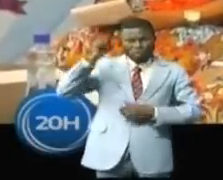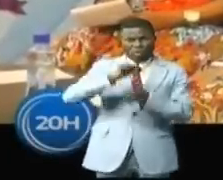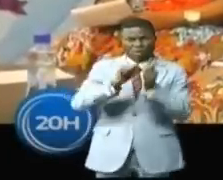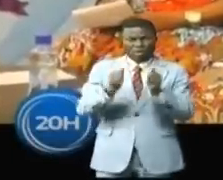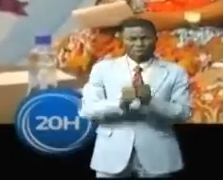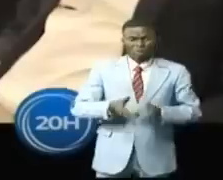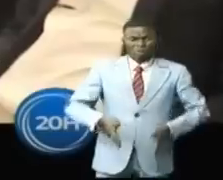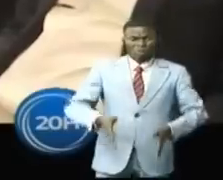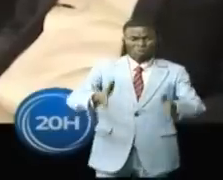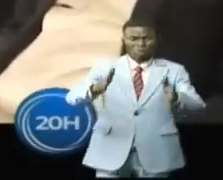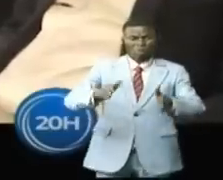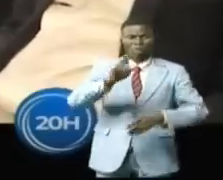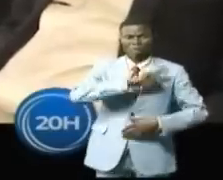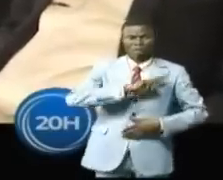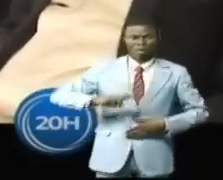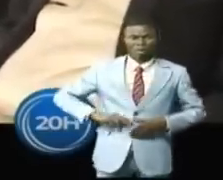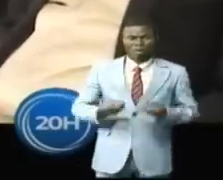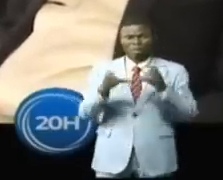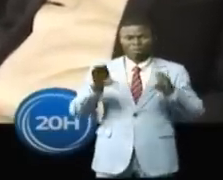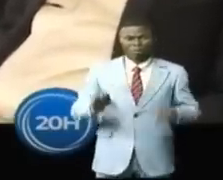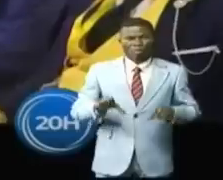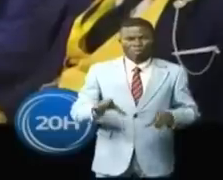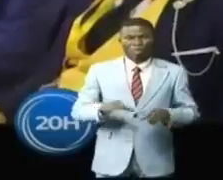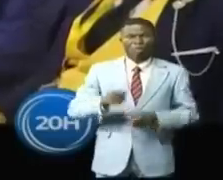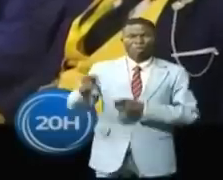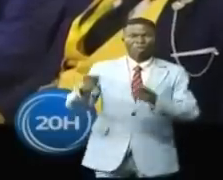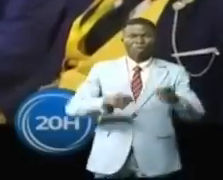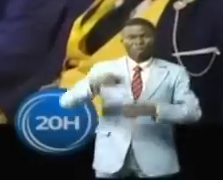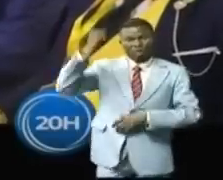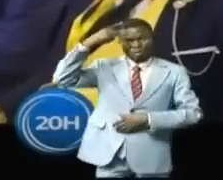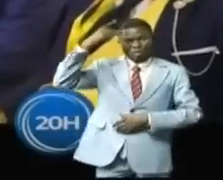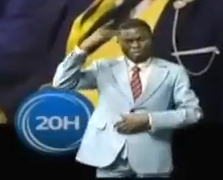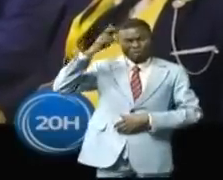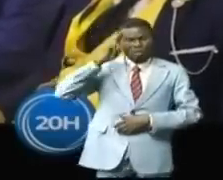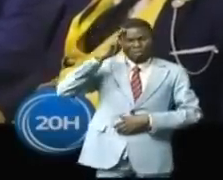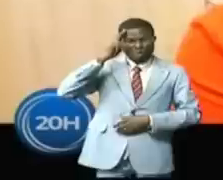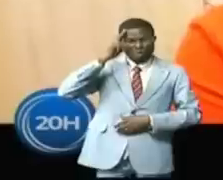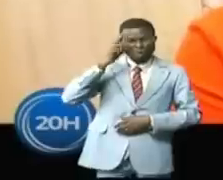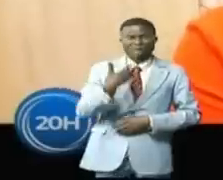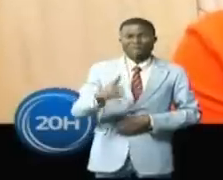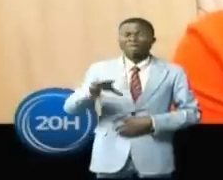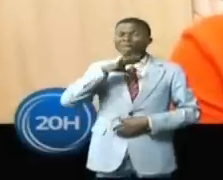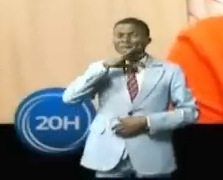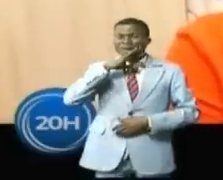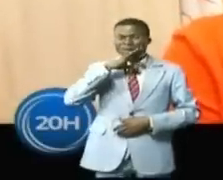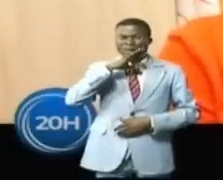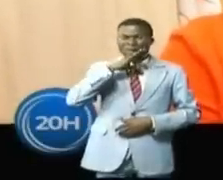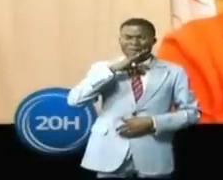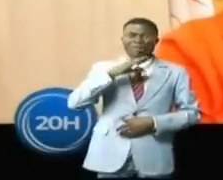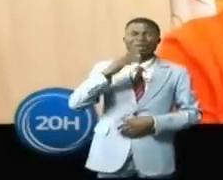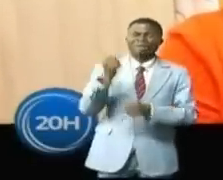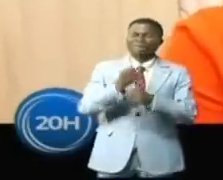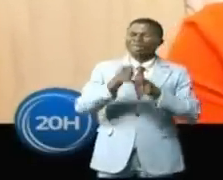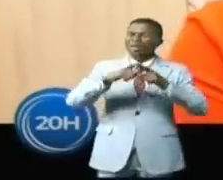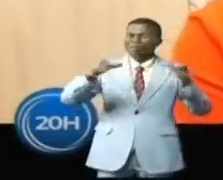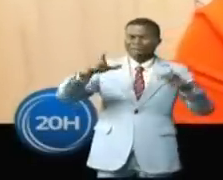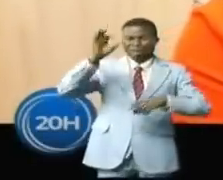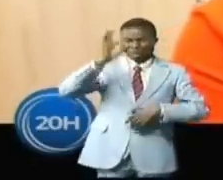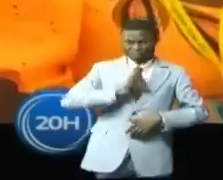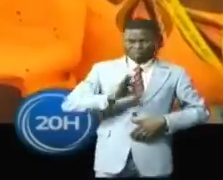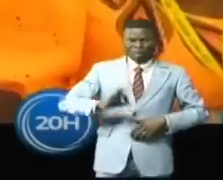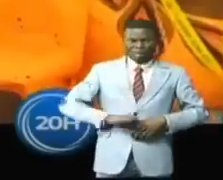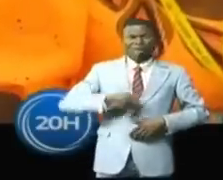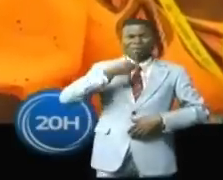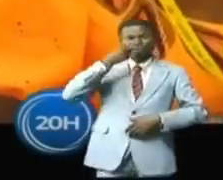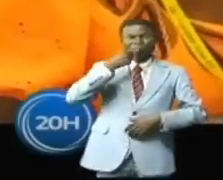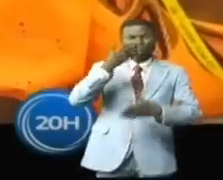voirie en République démocratique du Congo, la gestion de la politique réfléchie des déchets et les grandes réalisations du chef de l'État ont été